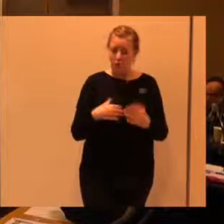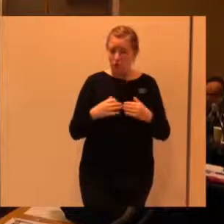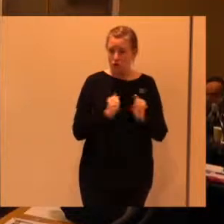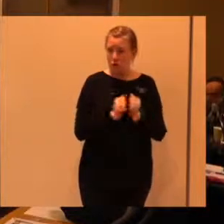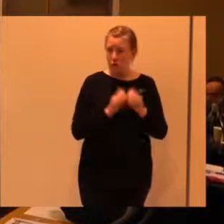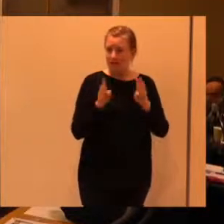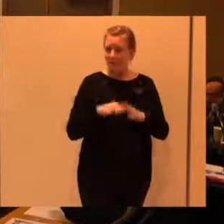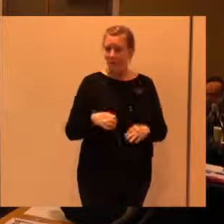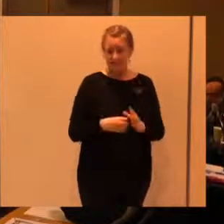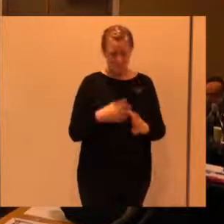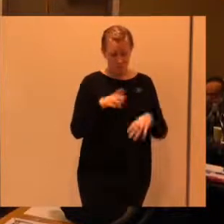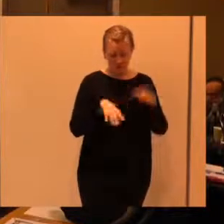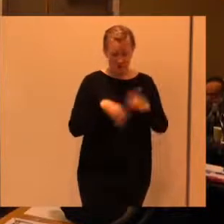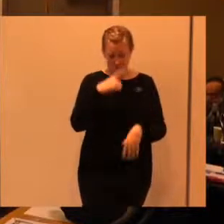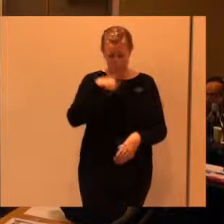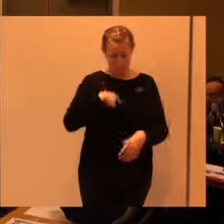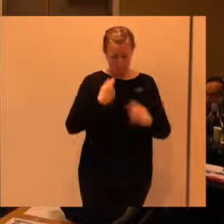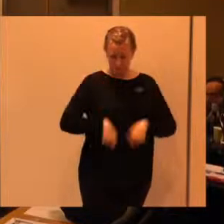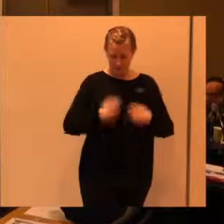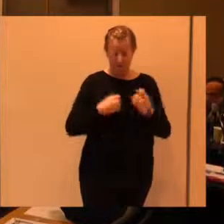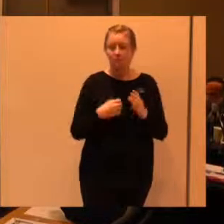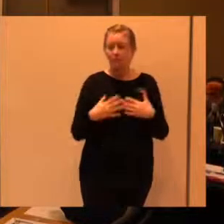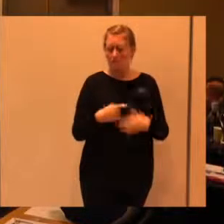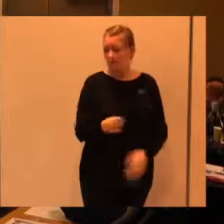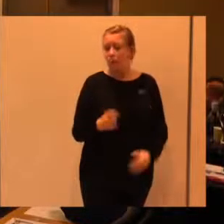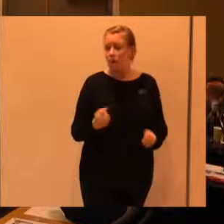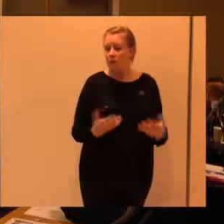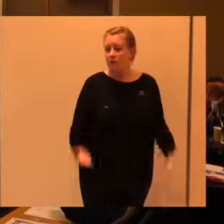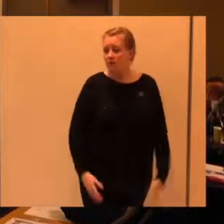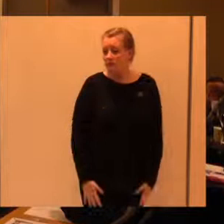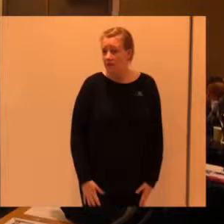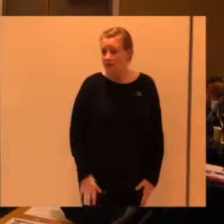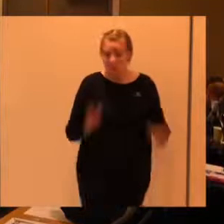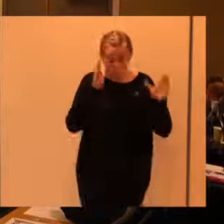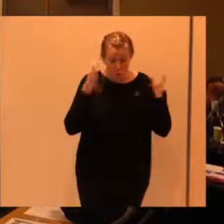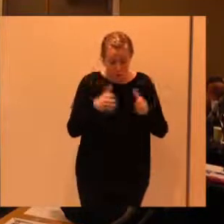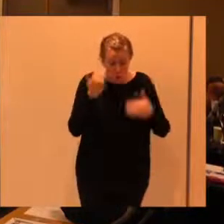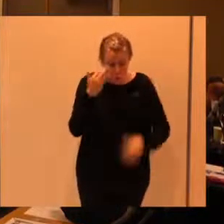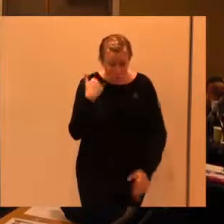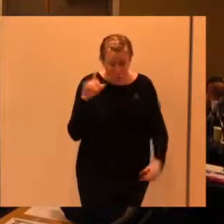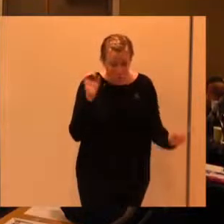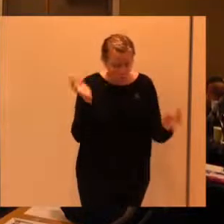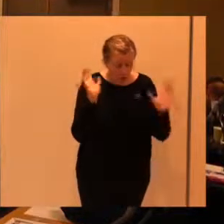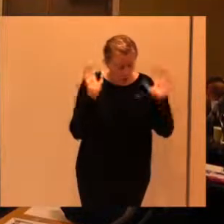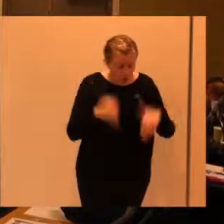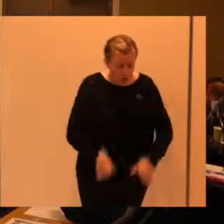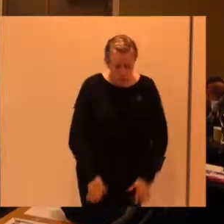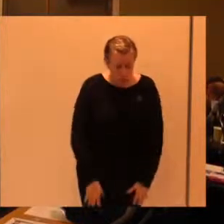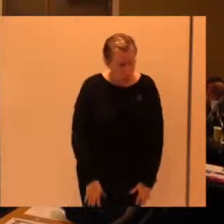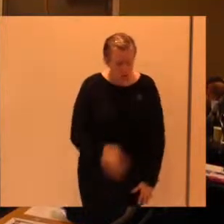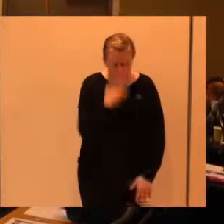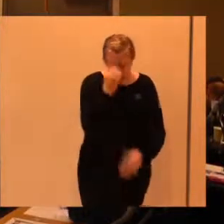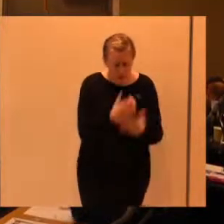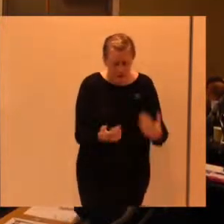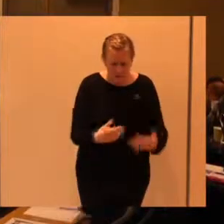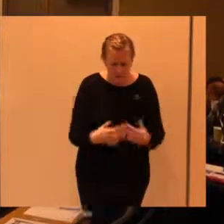Det är att man inte orkar. Liksom koncentrationen, koncentrationsförmågan tar slut. Plötsligt minns jag nästan inte